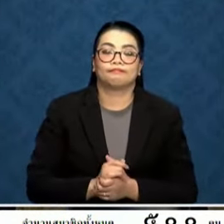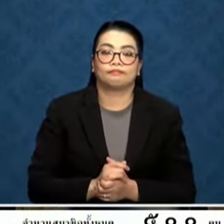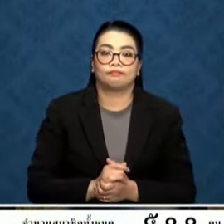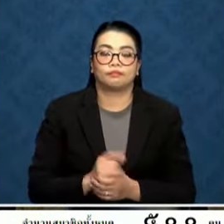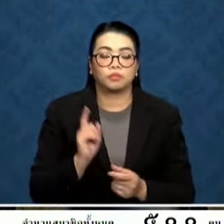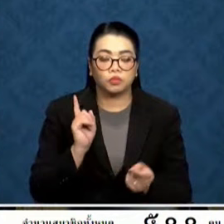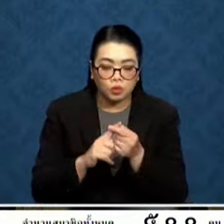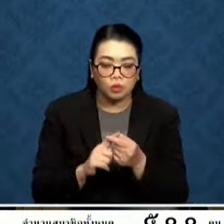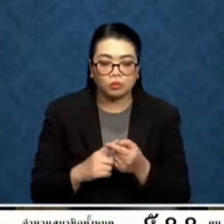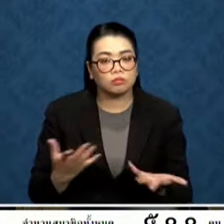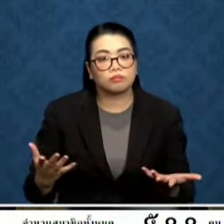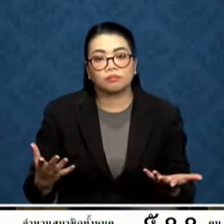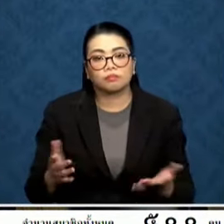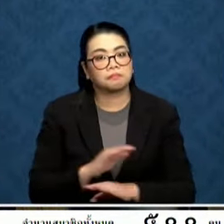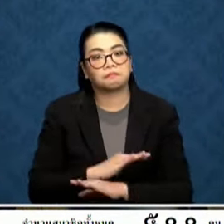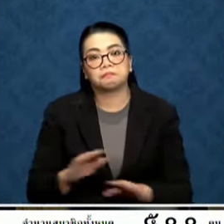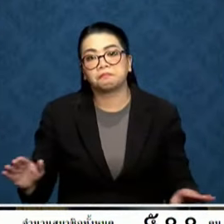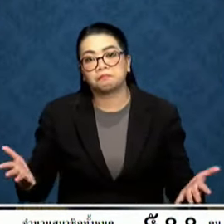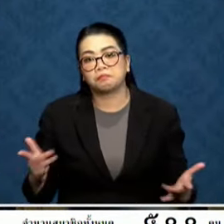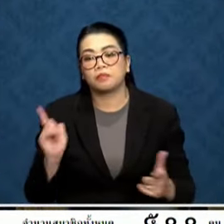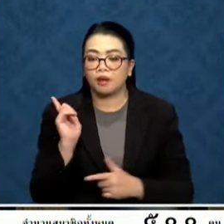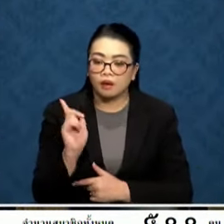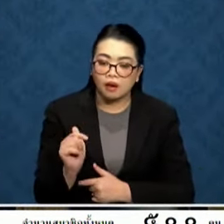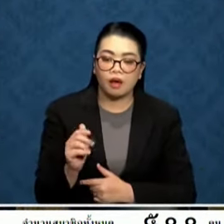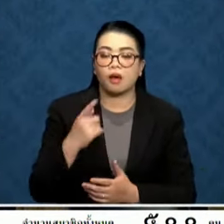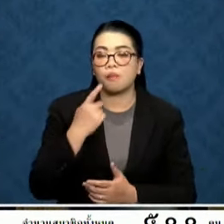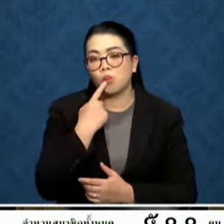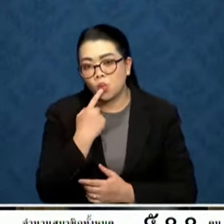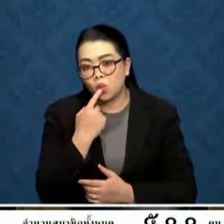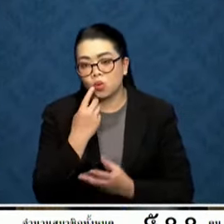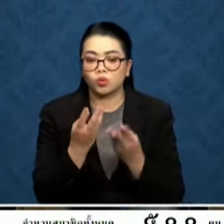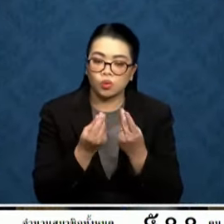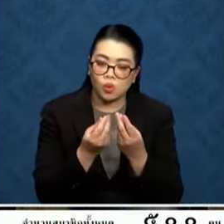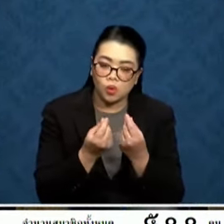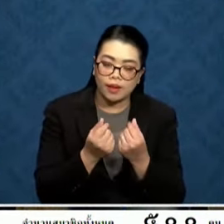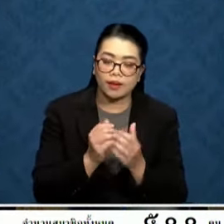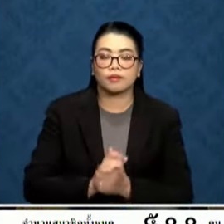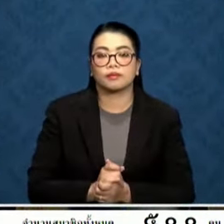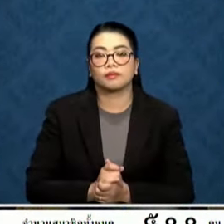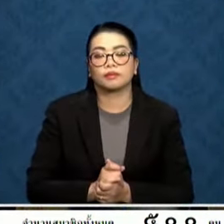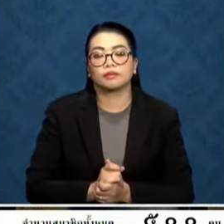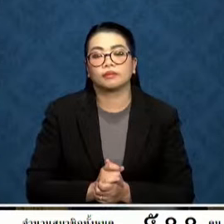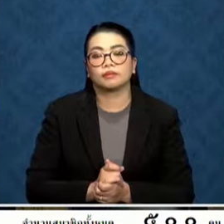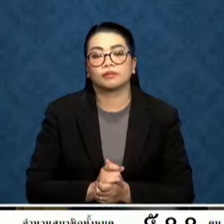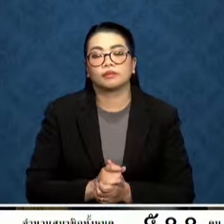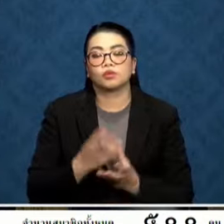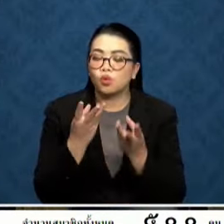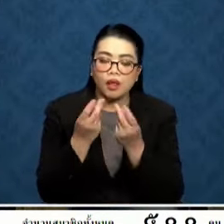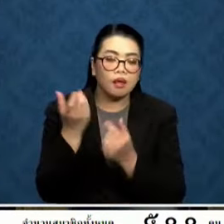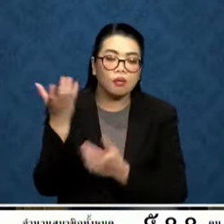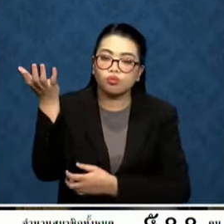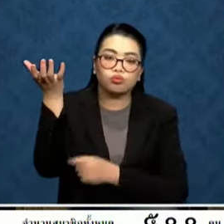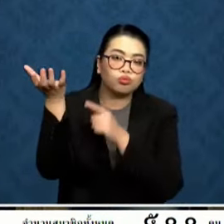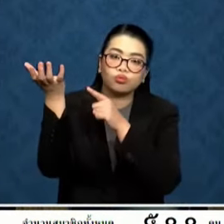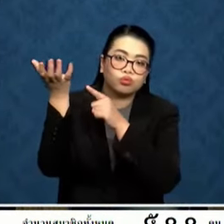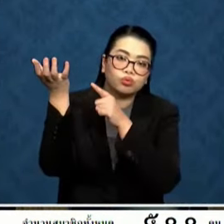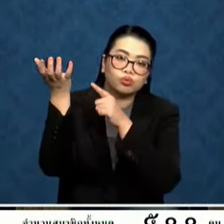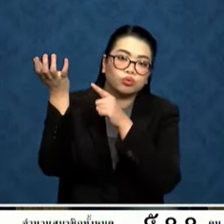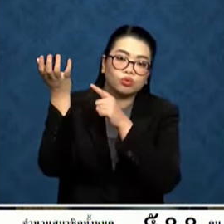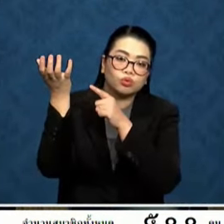โจทย์ใดๆทั้งสิ้นมีแต่หลักการคำพูดตัวเลขลอยๆหรูๆทั้งสิ้นอย่างเช่นใน